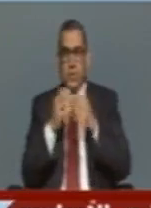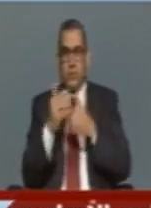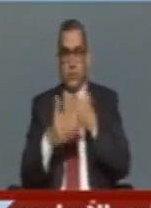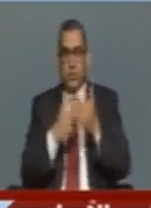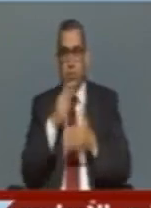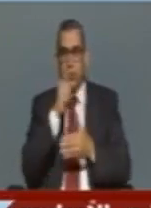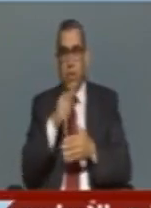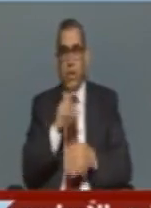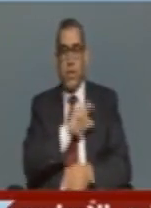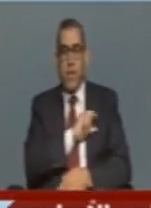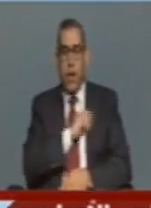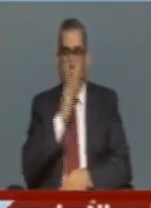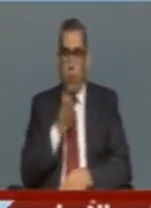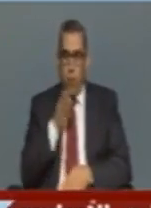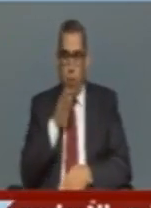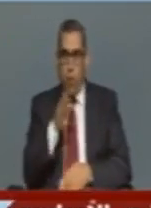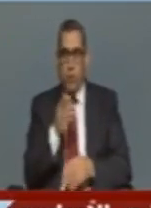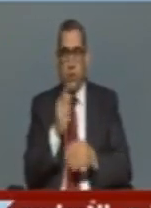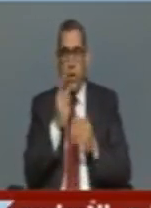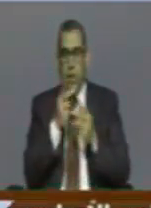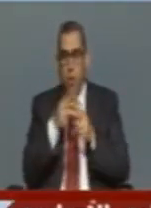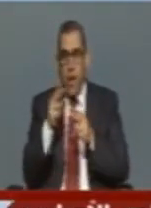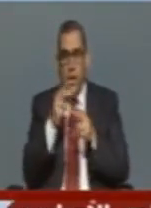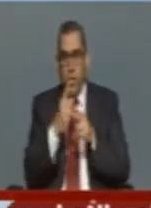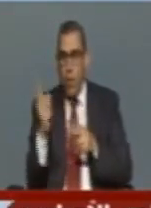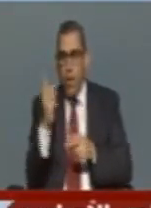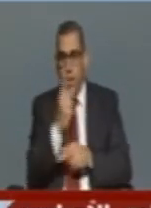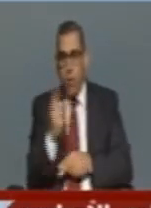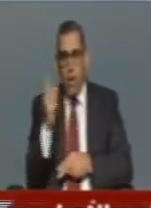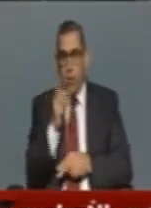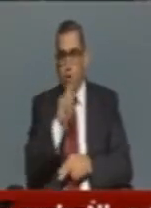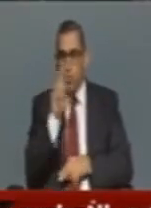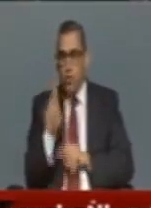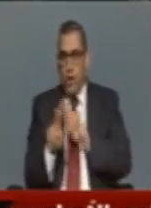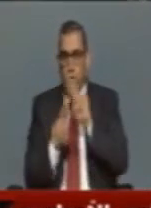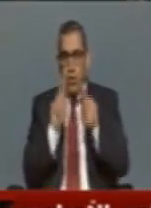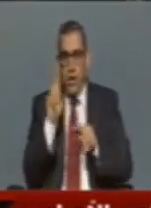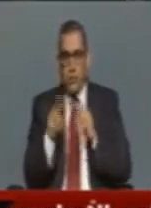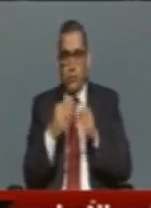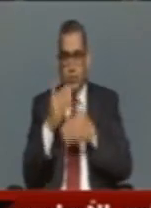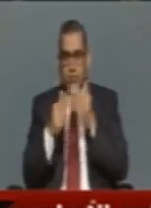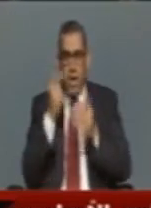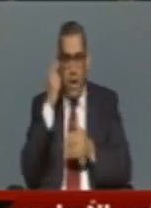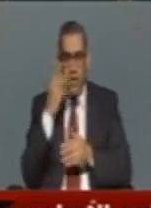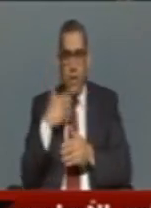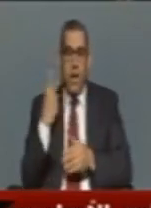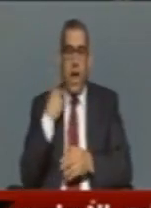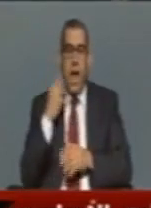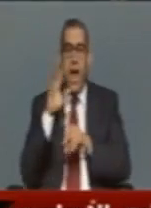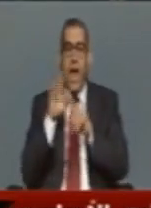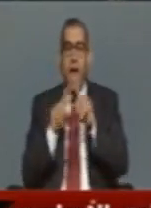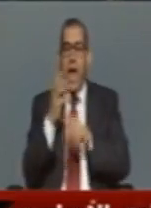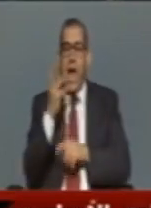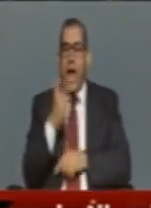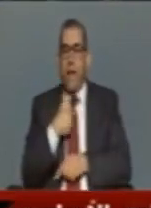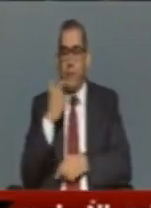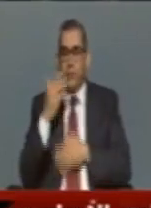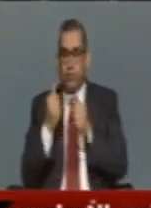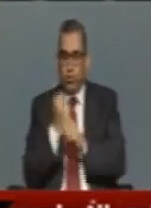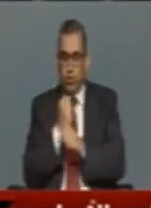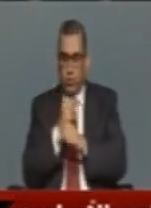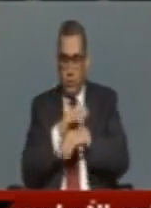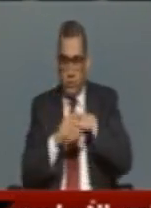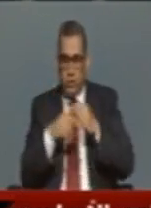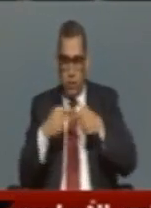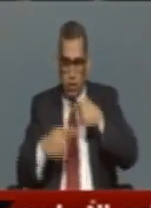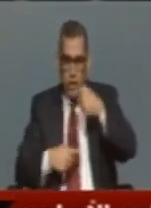يقدر يدخل على وحدة الأسئلة اللي عليه ويطلع له تقرير بأدائه فالحقيقة ده واحد من الحاجات اللي شغالة بادئين فيها هذا